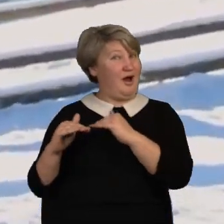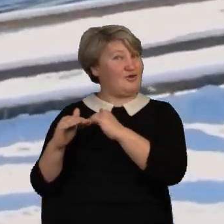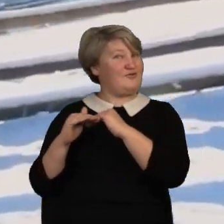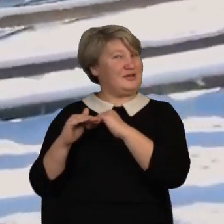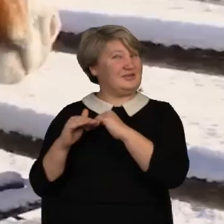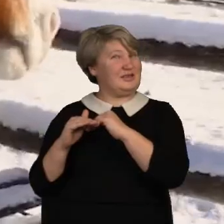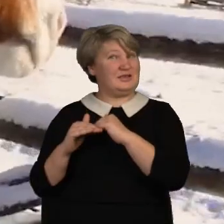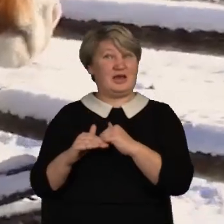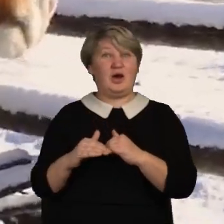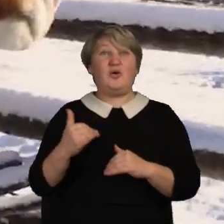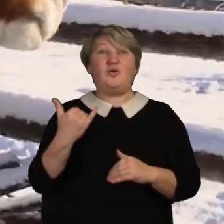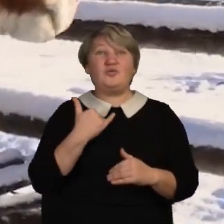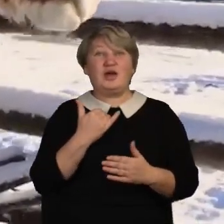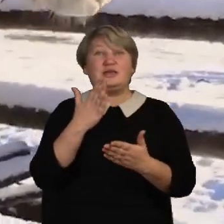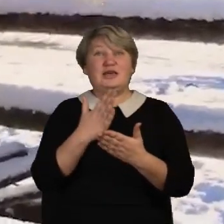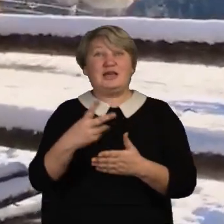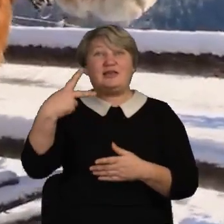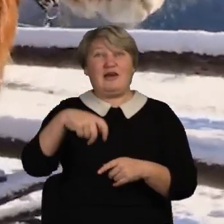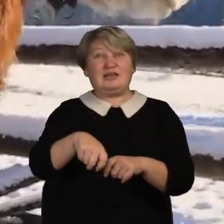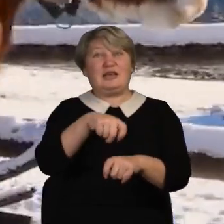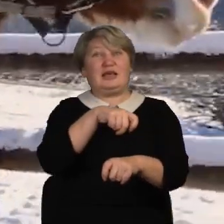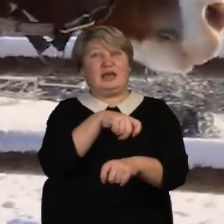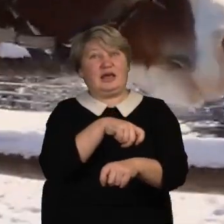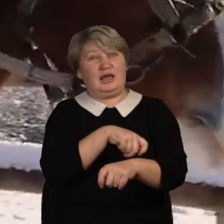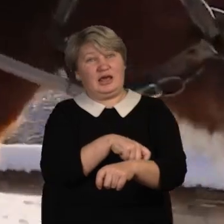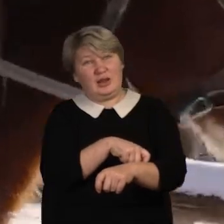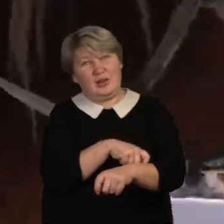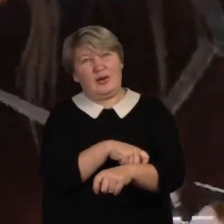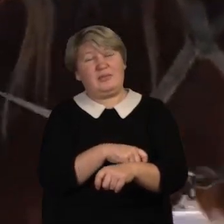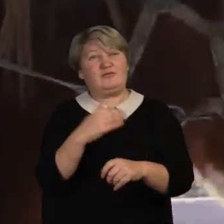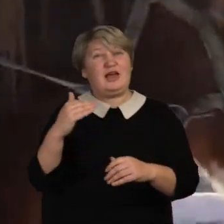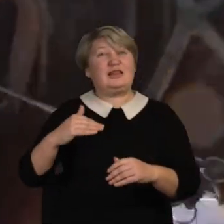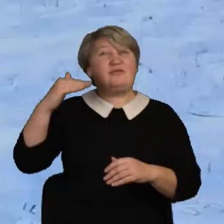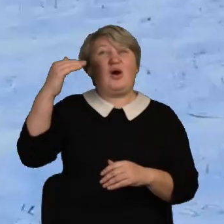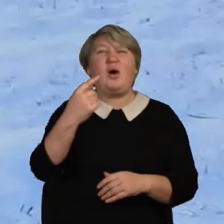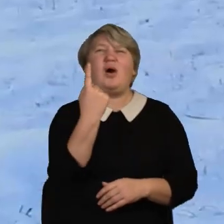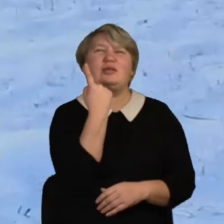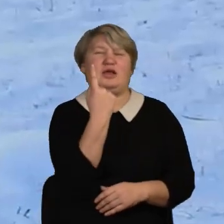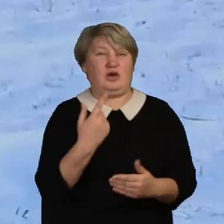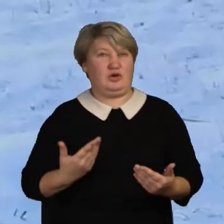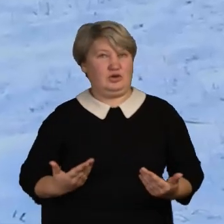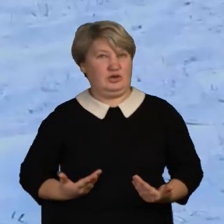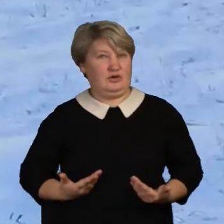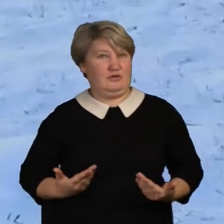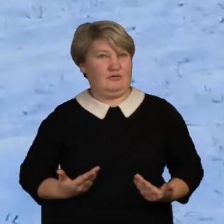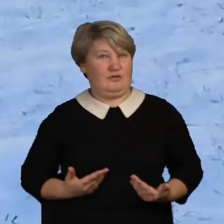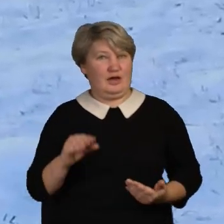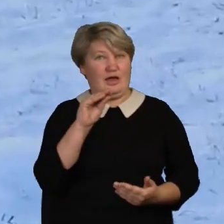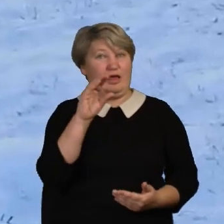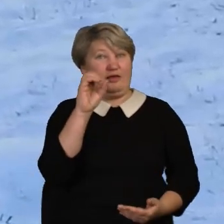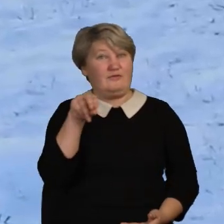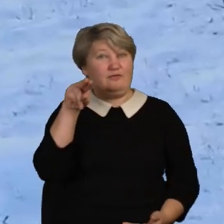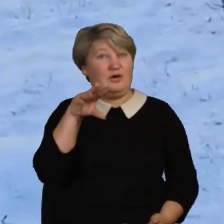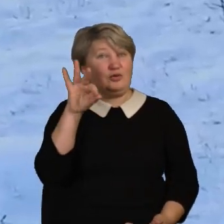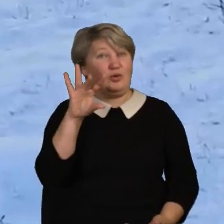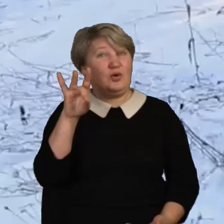У нас же є за 20 кілометрів нема живої душі, вона наверху одна єдина. Федора, може, то ще